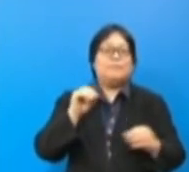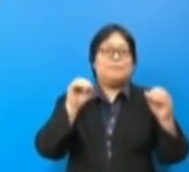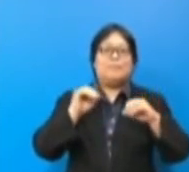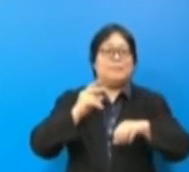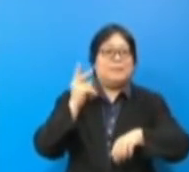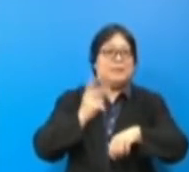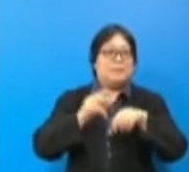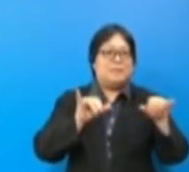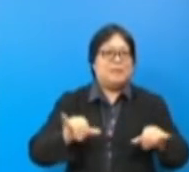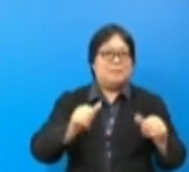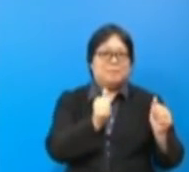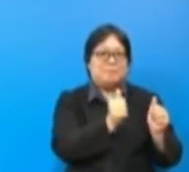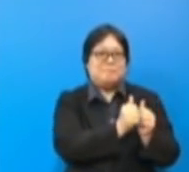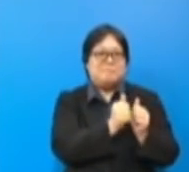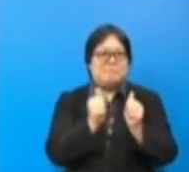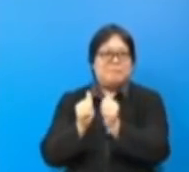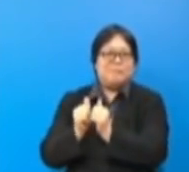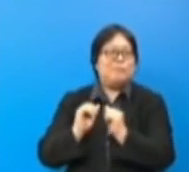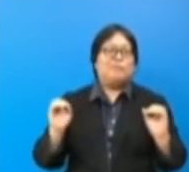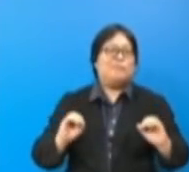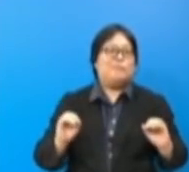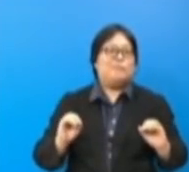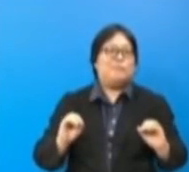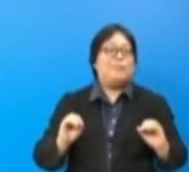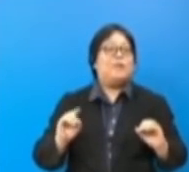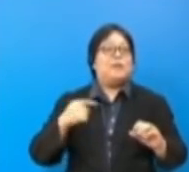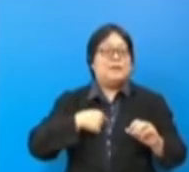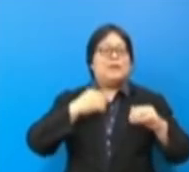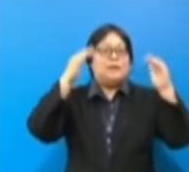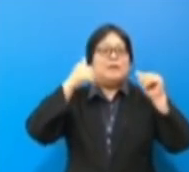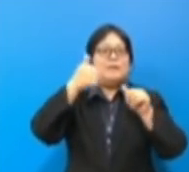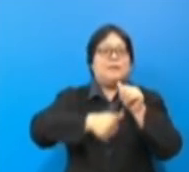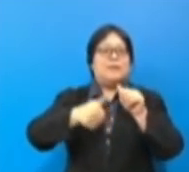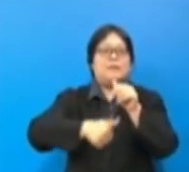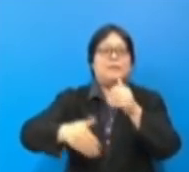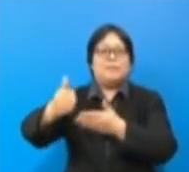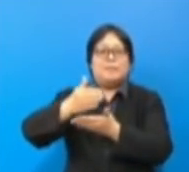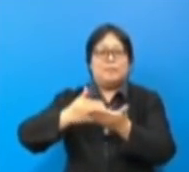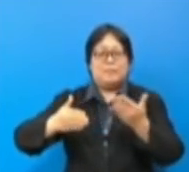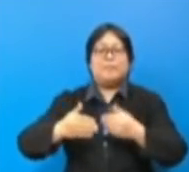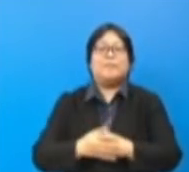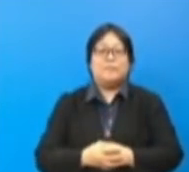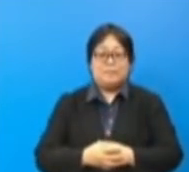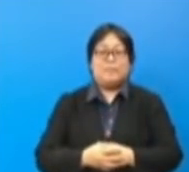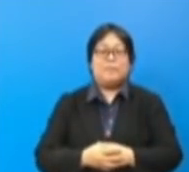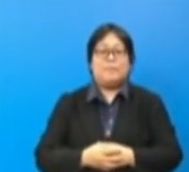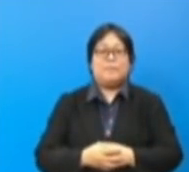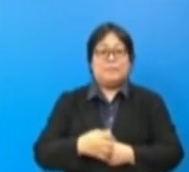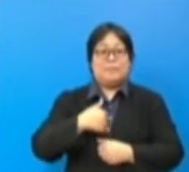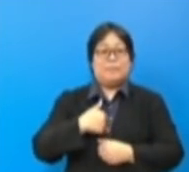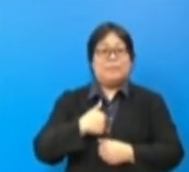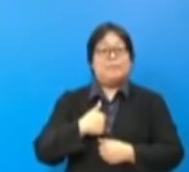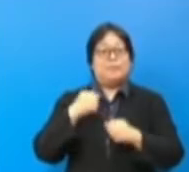double standard Dan saya berharap tiap-tiap pihak saya bercakap agph